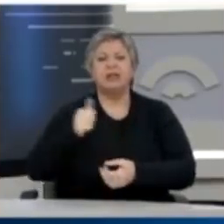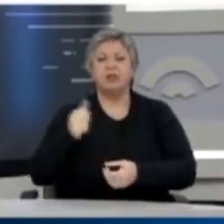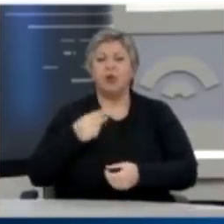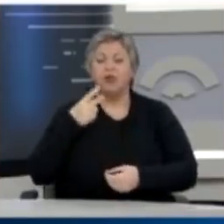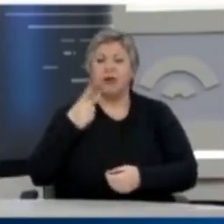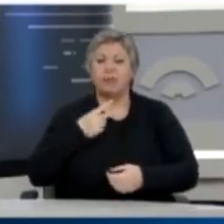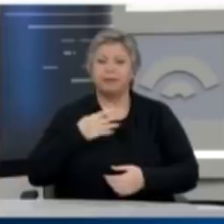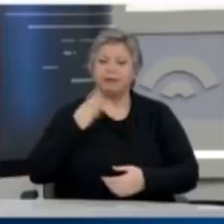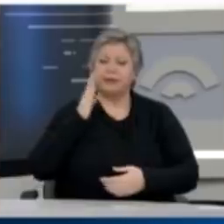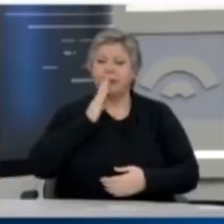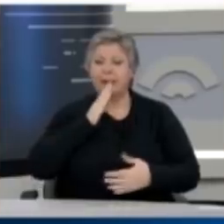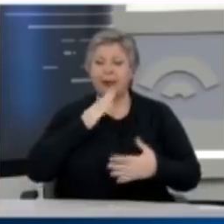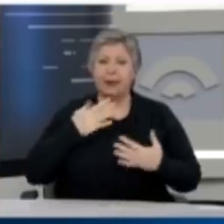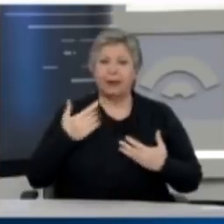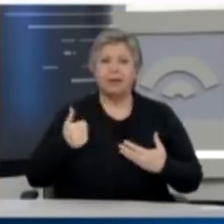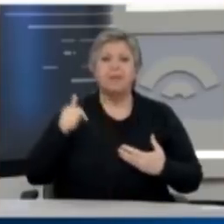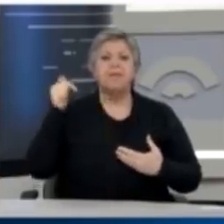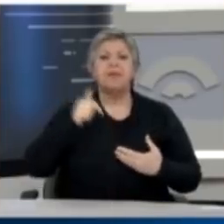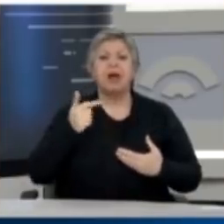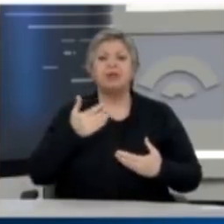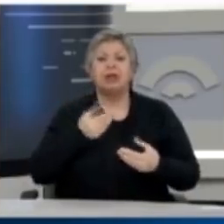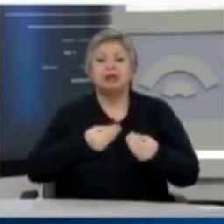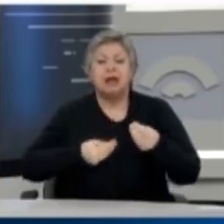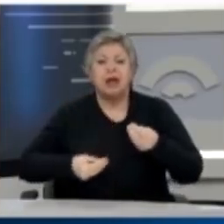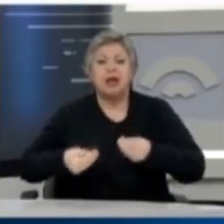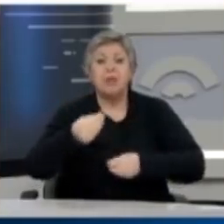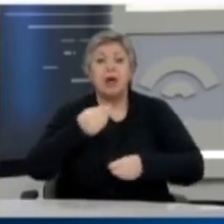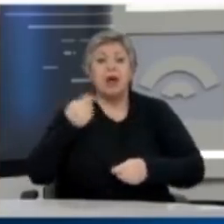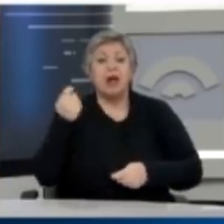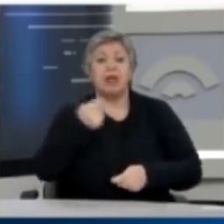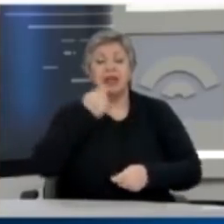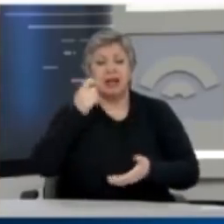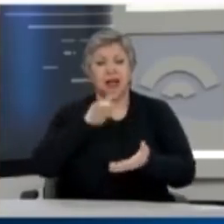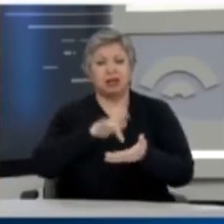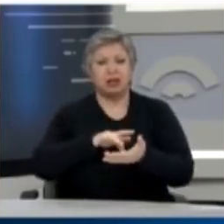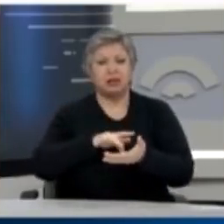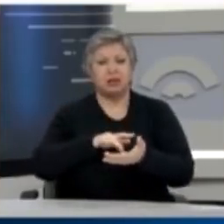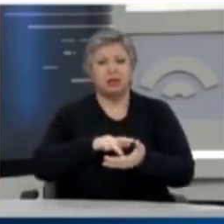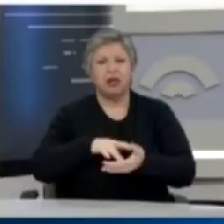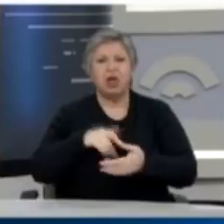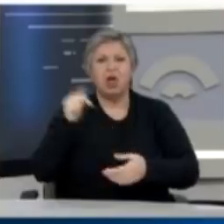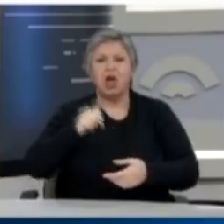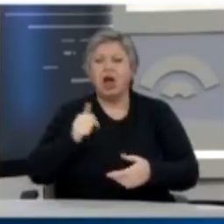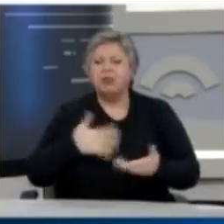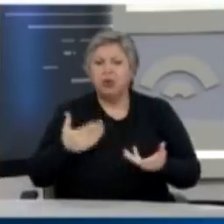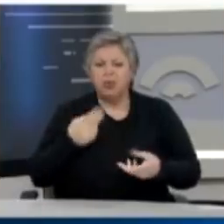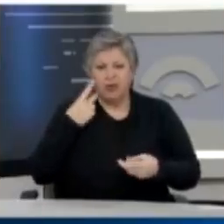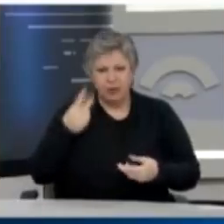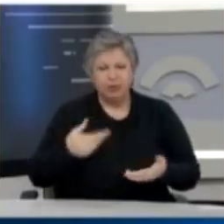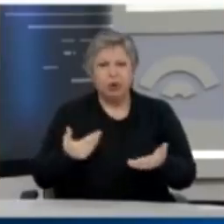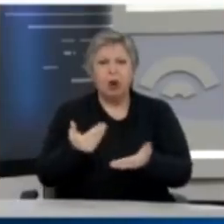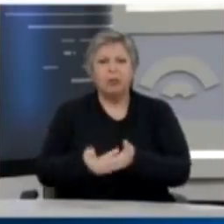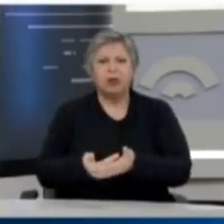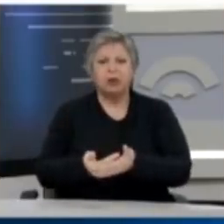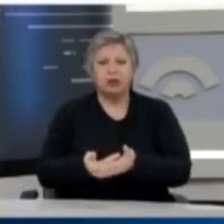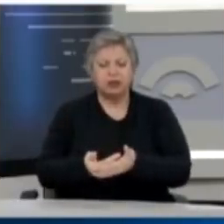τα λεγόμενα υπερεθνικά κέντρα, με την πρότασή σας δεν φύγετε ούτε στο ελάχιστο